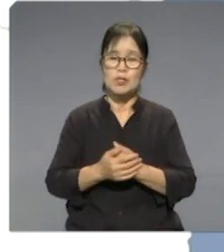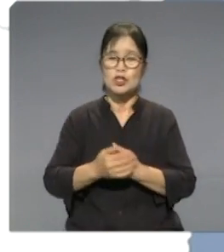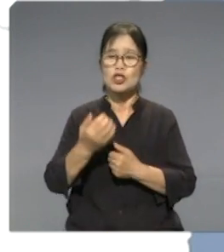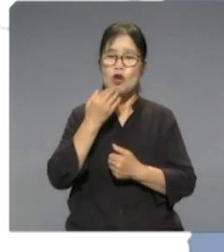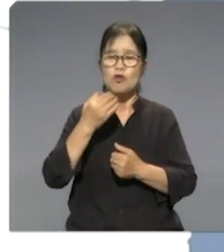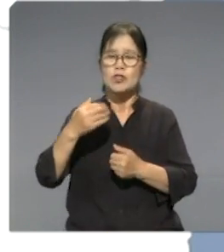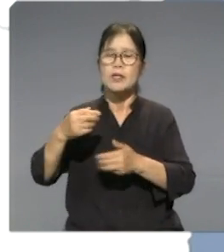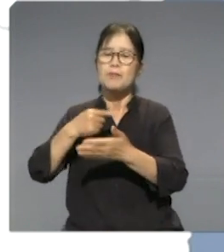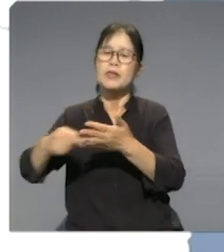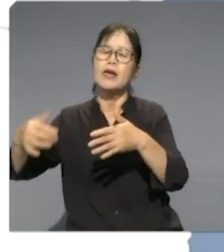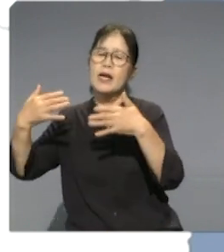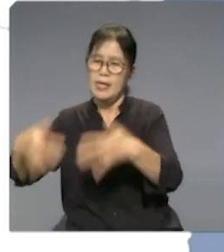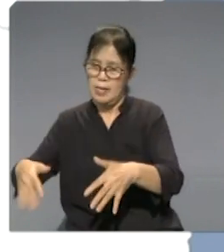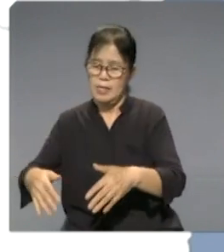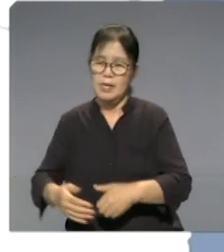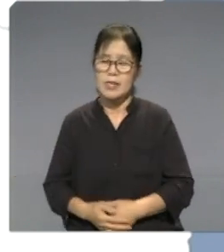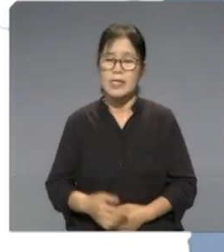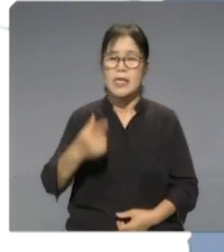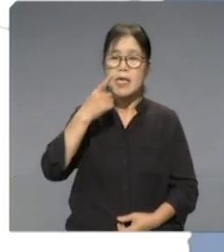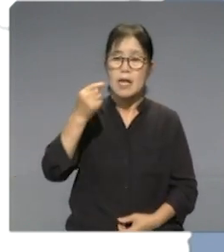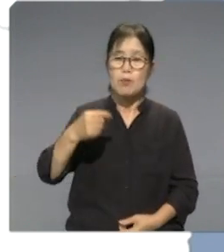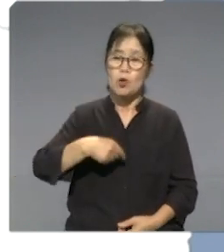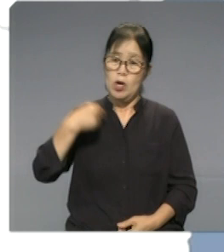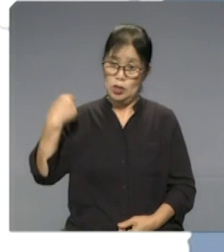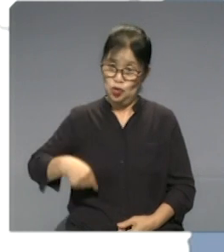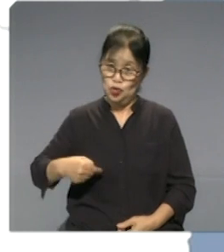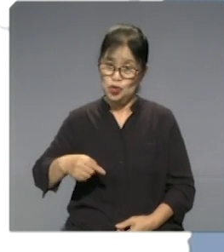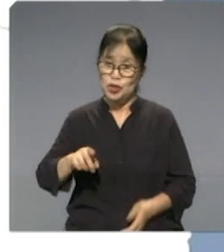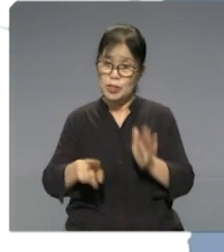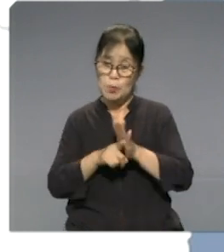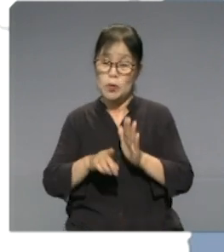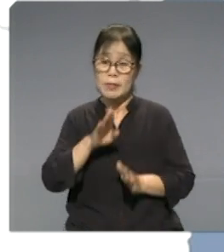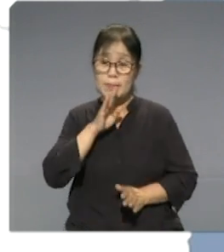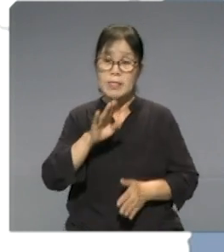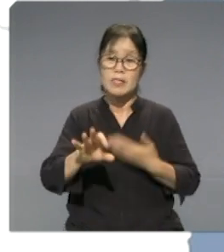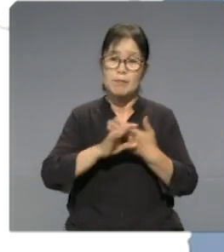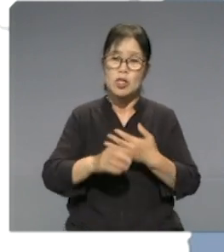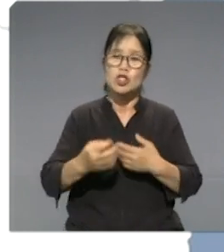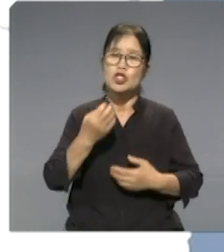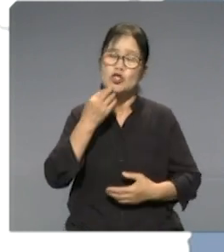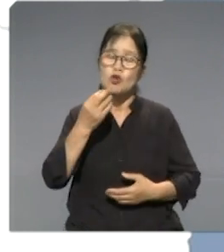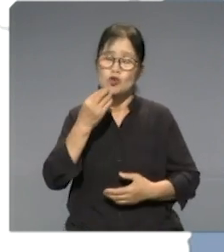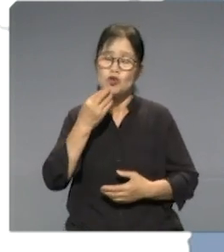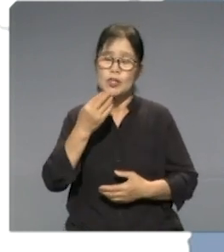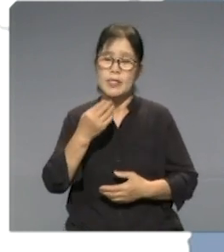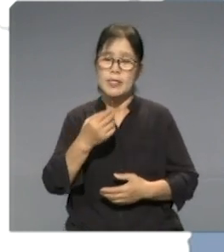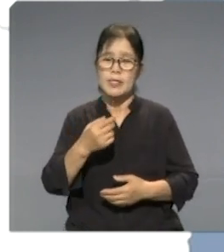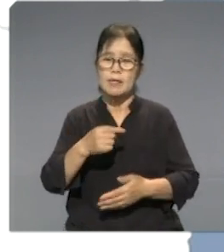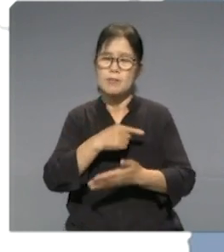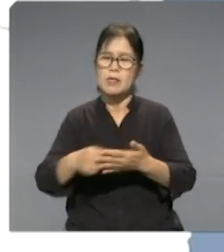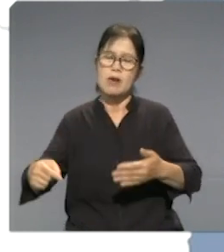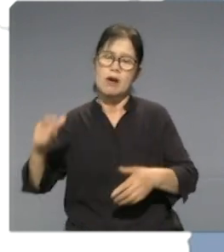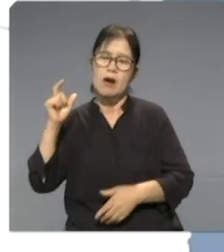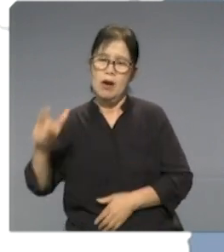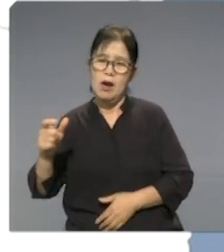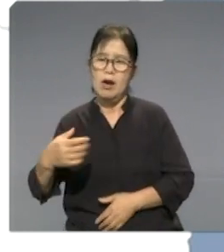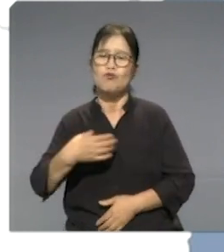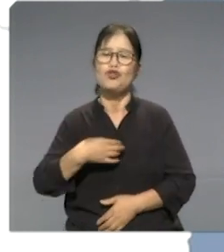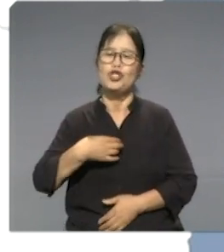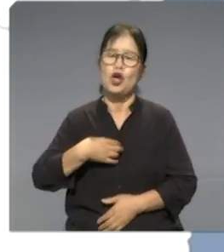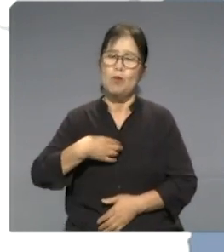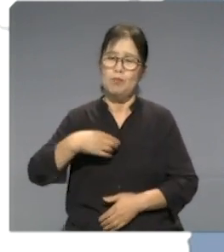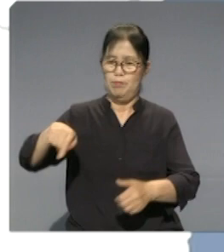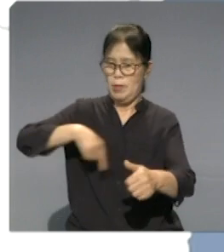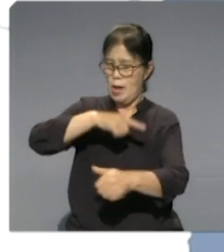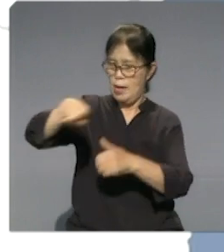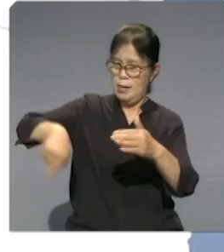상대적으로 약한 피해를 입는 쪽이지만 일본과 중국의 예보가 맞으면 서울이 상대적으로 강한 피해를 입는 위험 반원